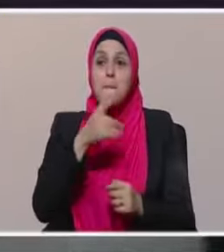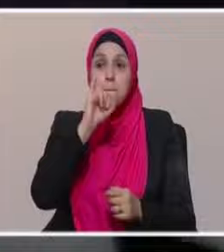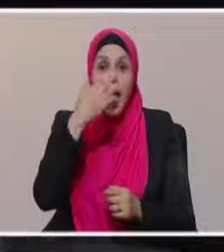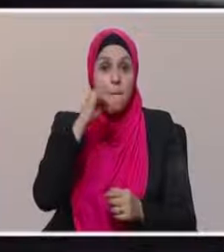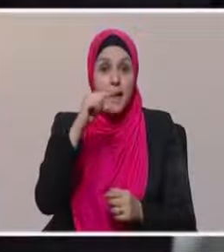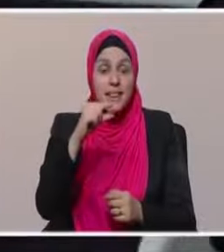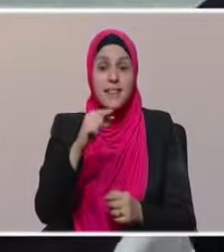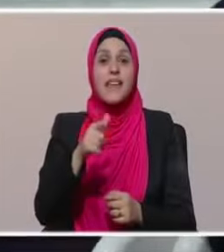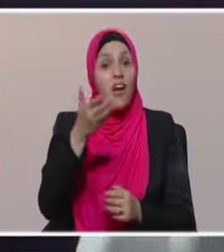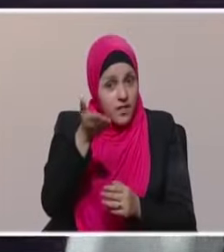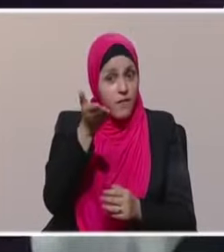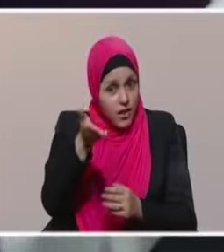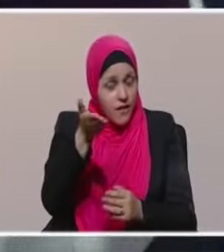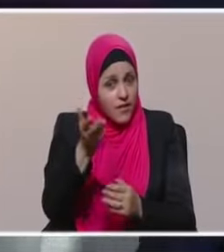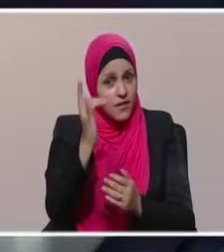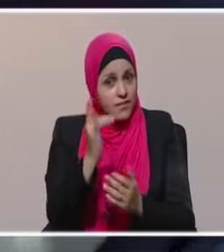محمد